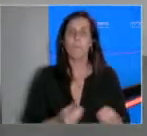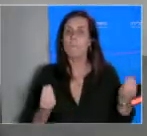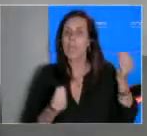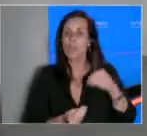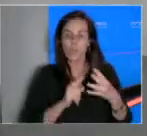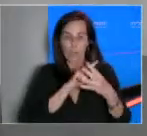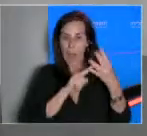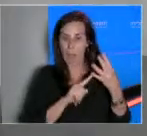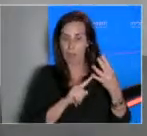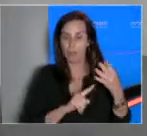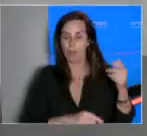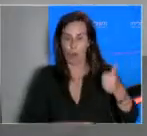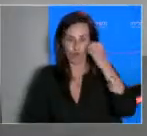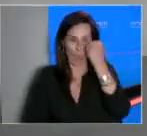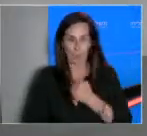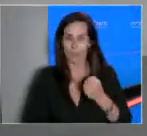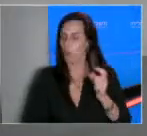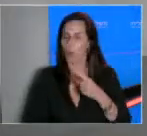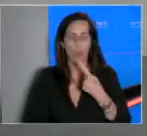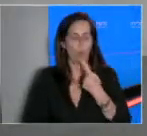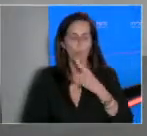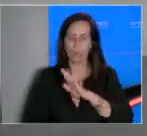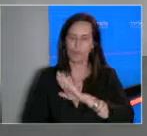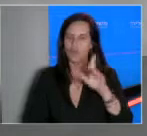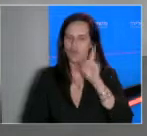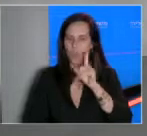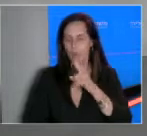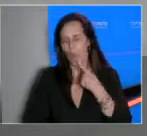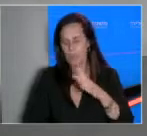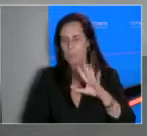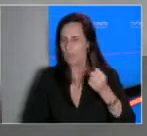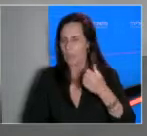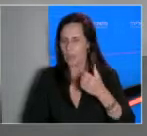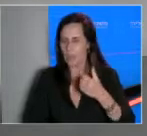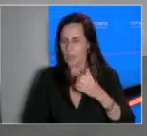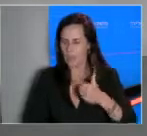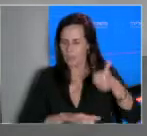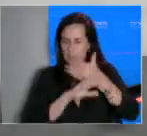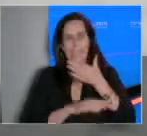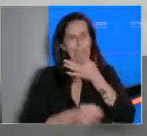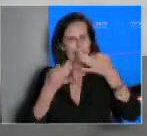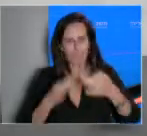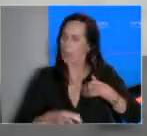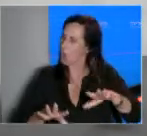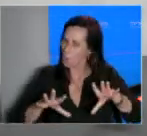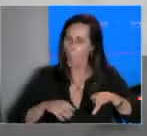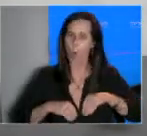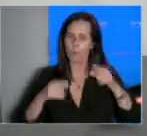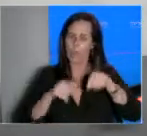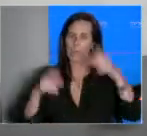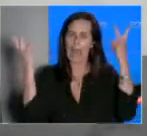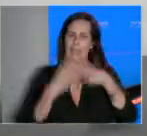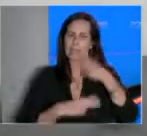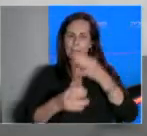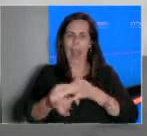מעבר לזה, הוא אומר, הוא לא נוקב כמובן בשמות, הוא אומר, אם מנהיגי ישראל רצינים, אנחנו מוכנים להגיע